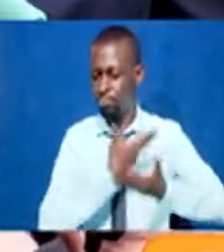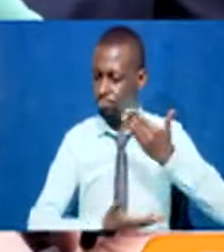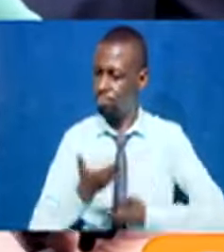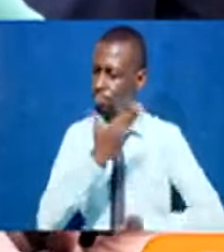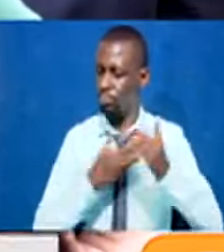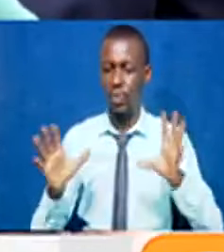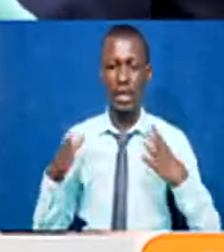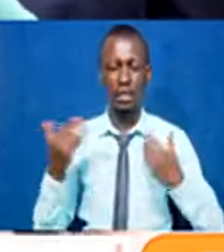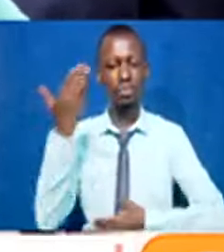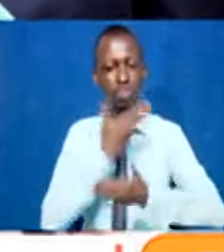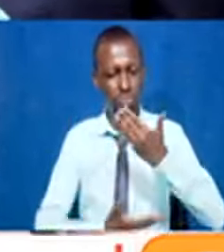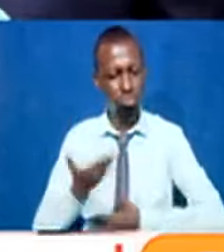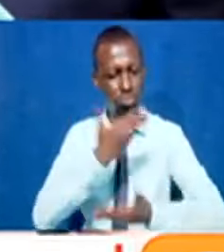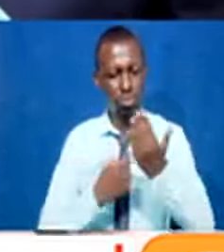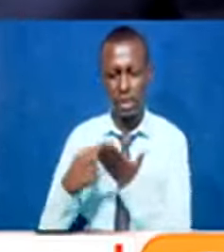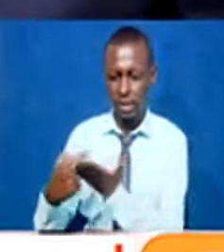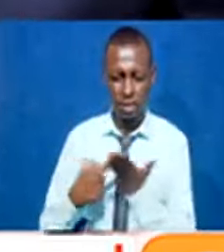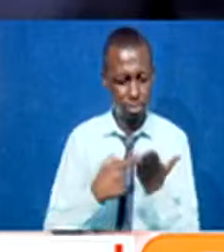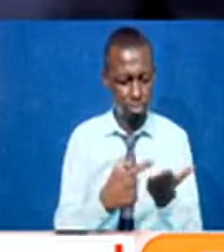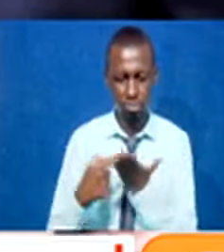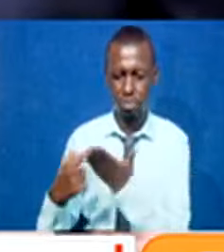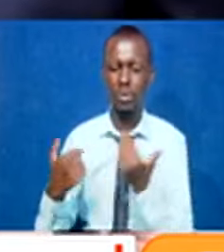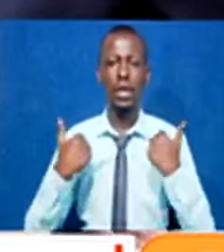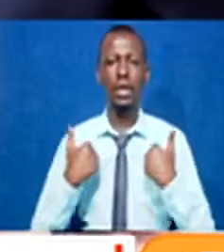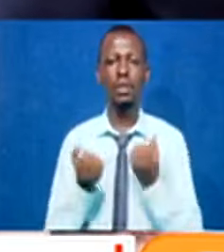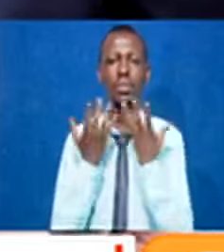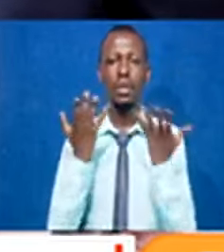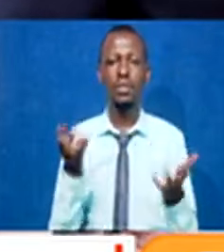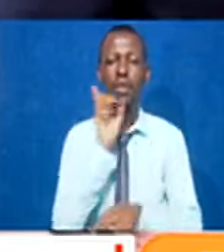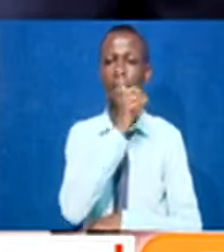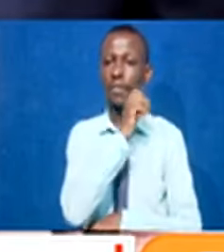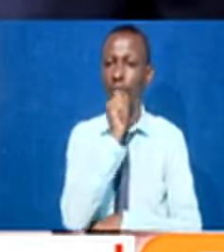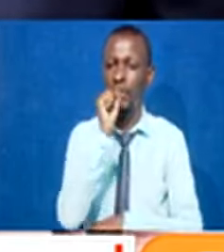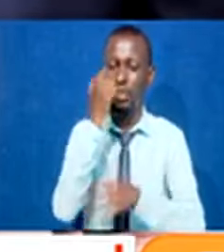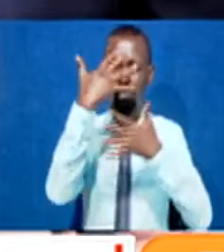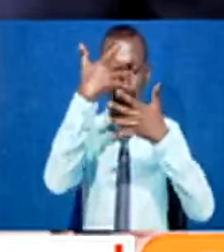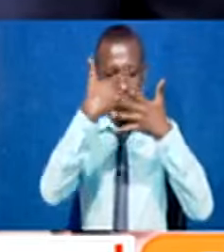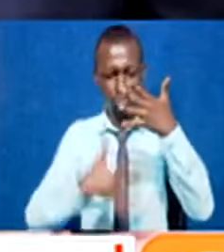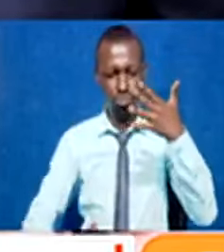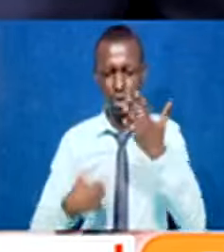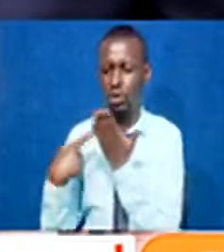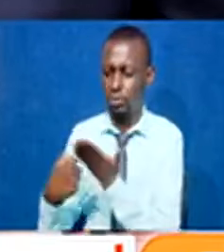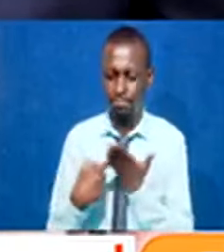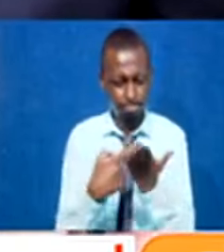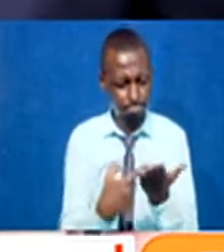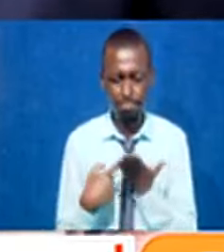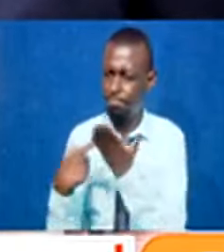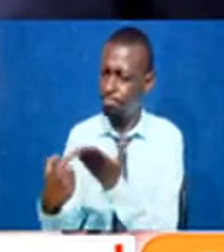and conversation to take place. As I have said, there are many things that we need to discuss.